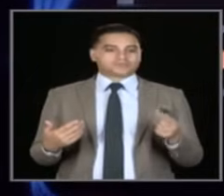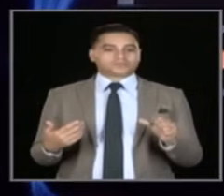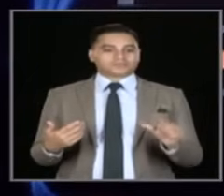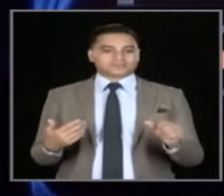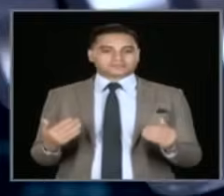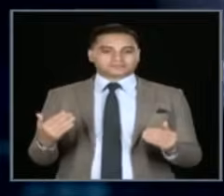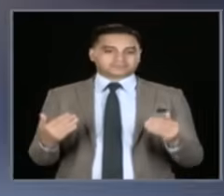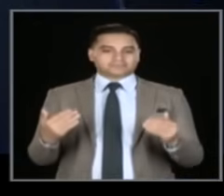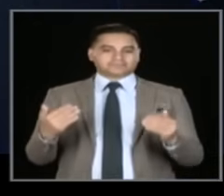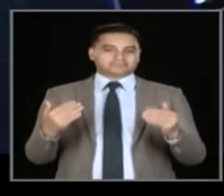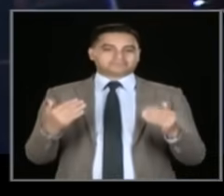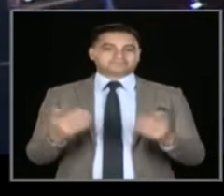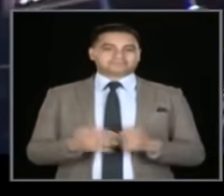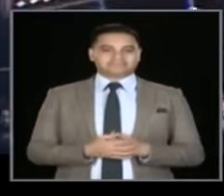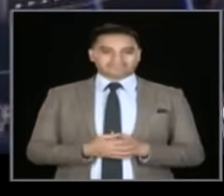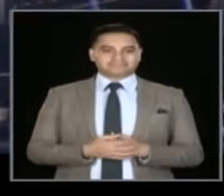80-95 فالنسيا.